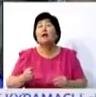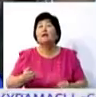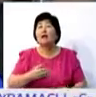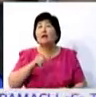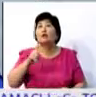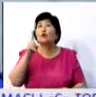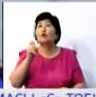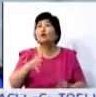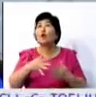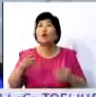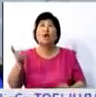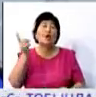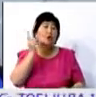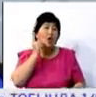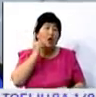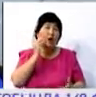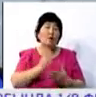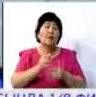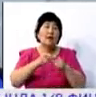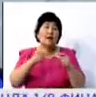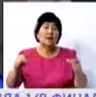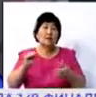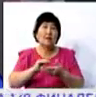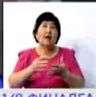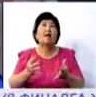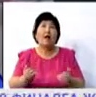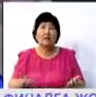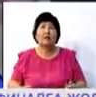келерден 100-ден аса ұялы телефон мен шпаргалкалар алынды.